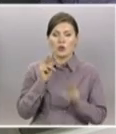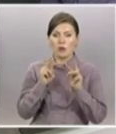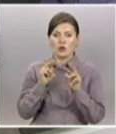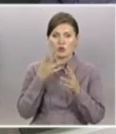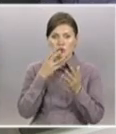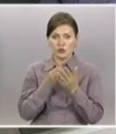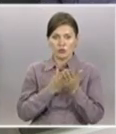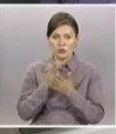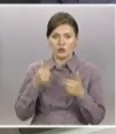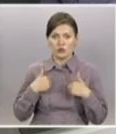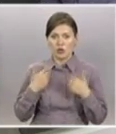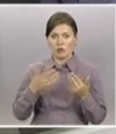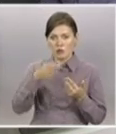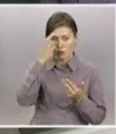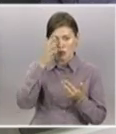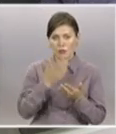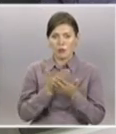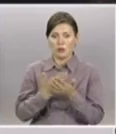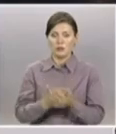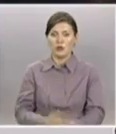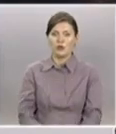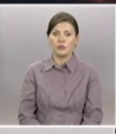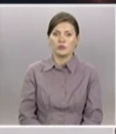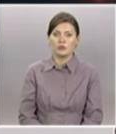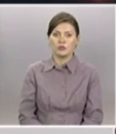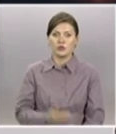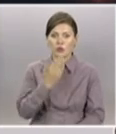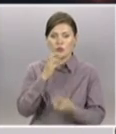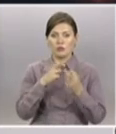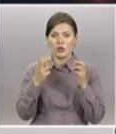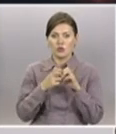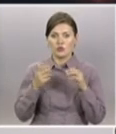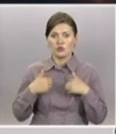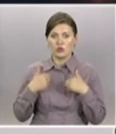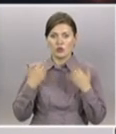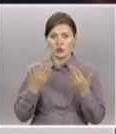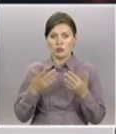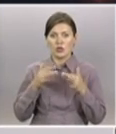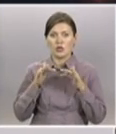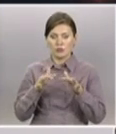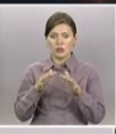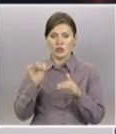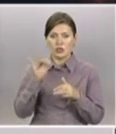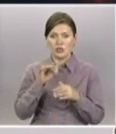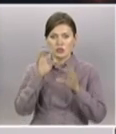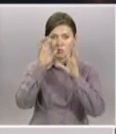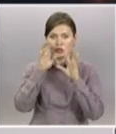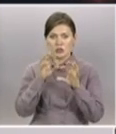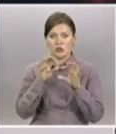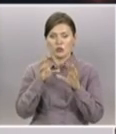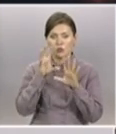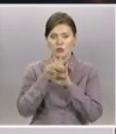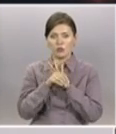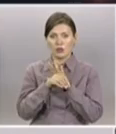тараптарыңыздан ұсыныс жасадыңыздар ма мемлекетке, мысалға? Мемлекетке осы мәселе бойынша ұсыныс жасап жатырмыз, және де заңға